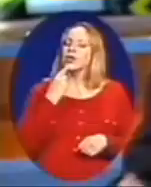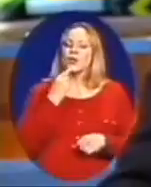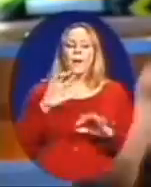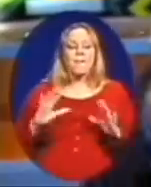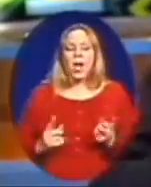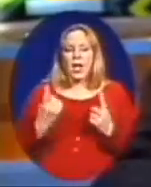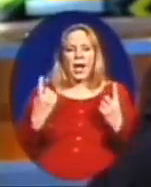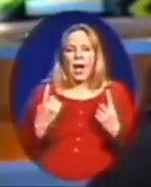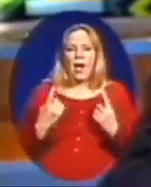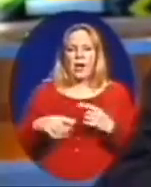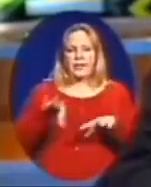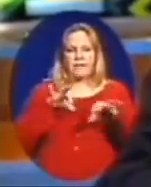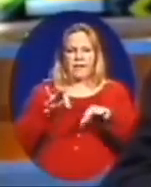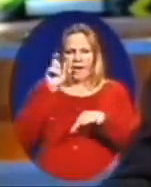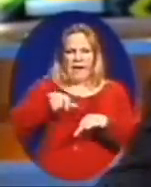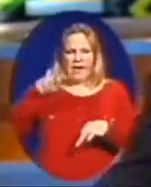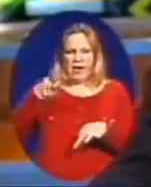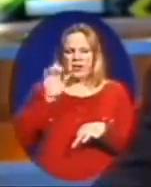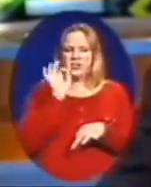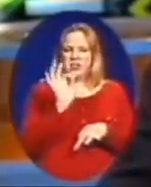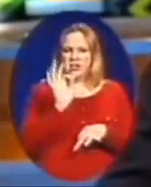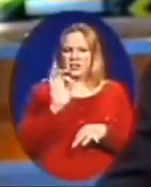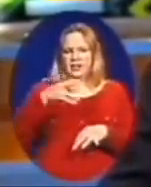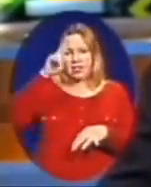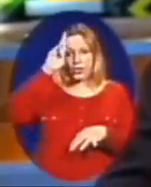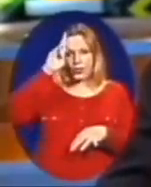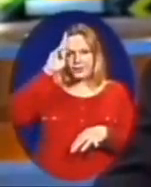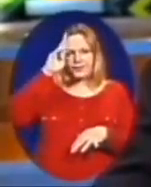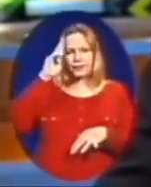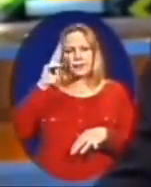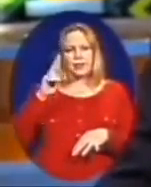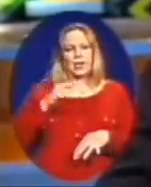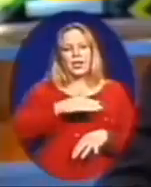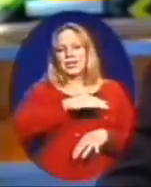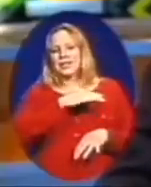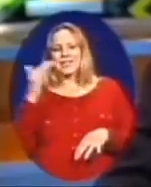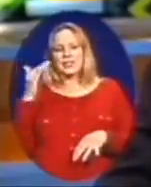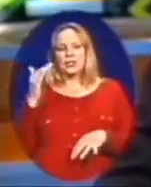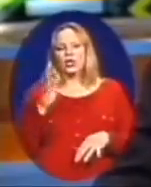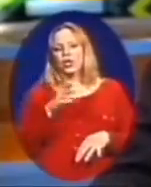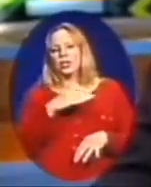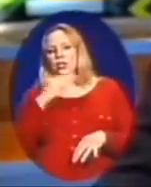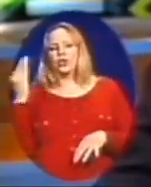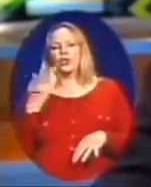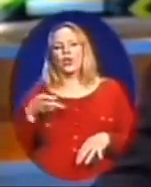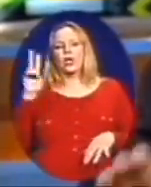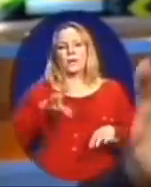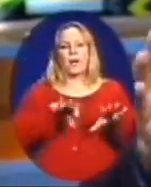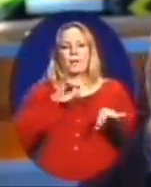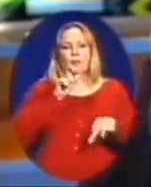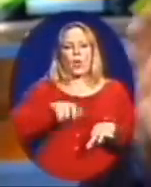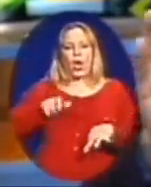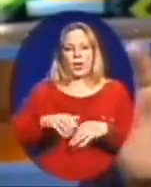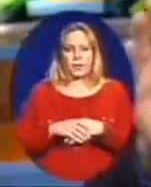שיקרה הוא שהנבחרת של הליכוד תהיה ניצית יותר מבוחרי הליכוד. כי בוחרי הליכוד